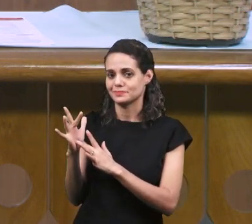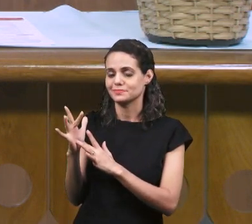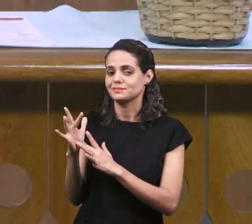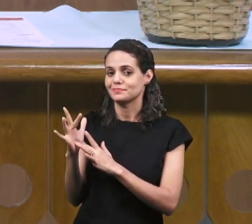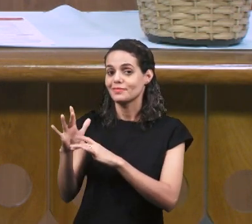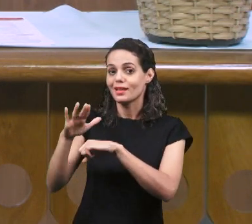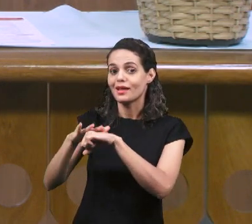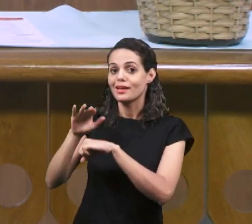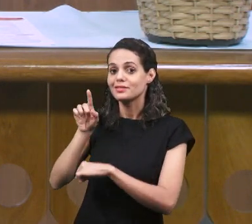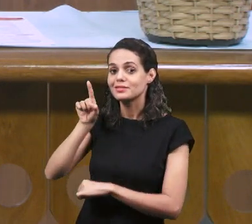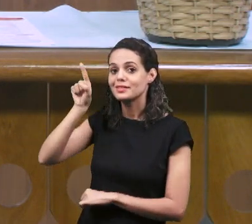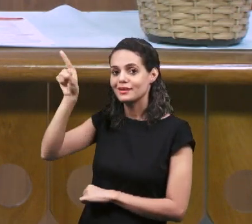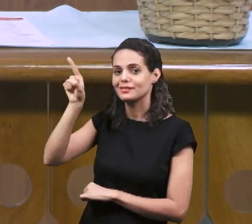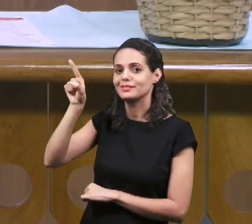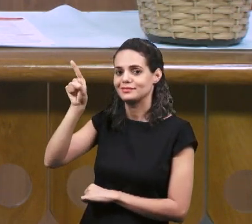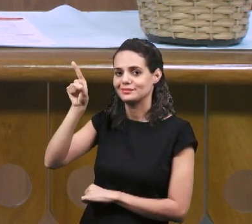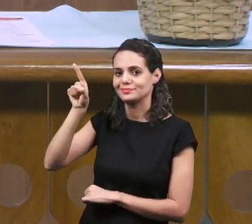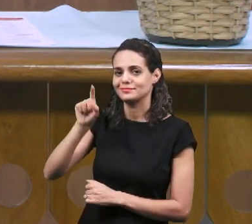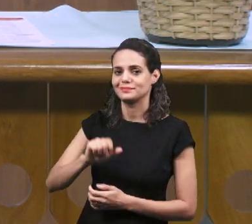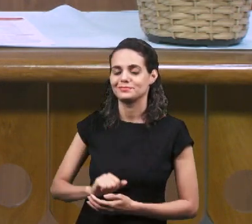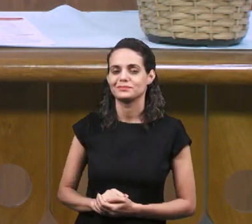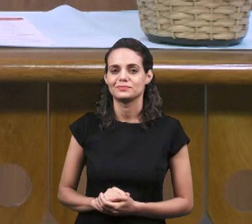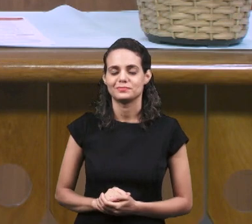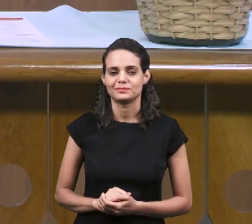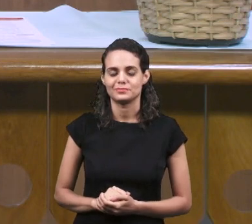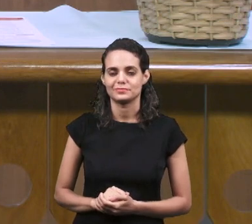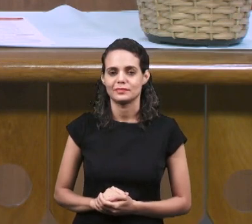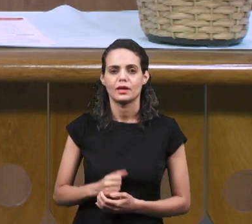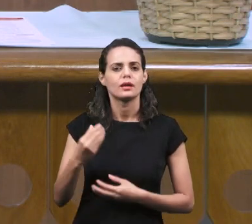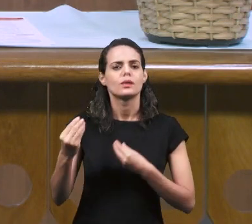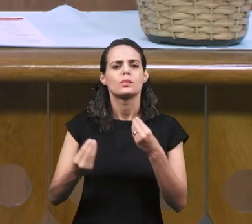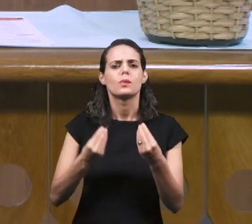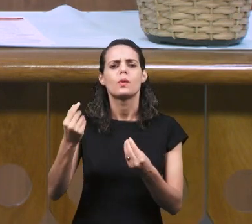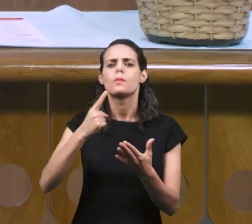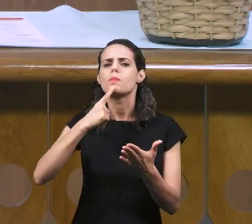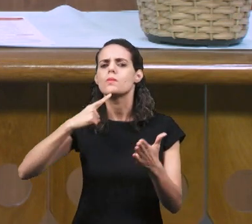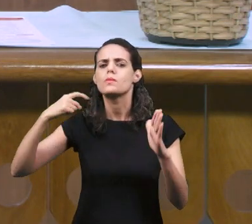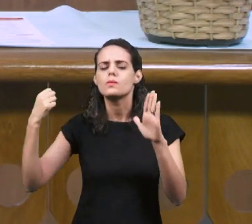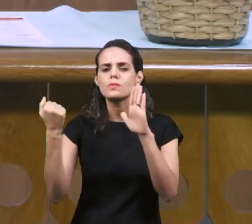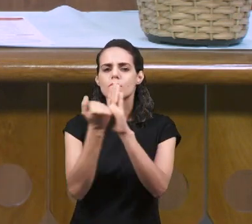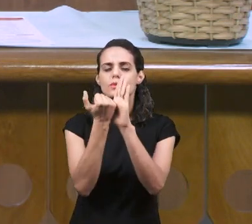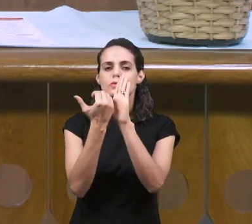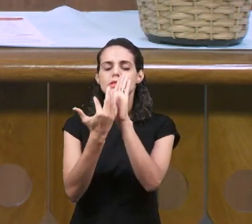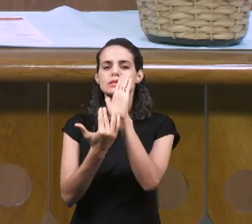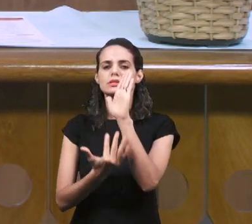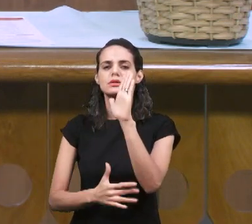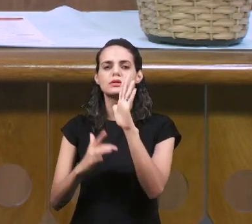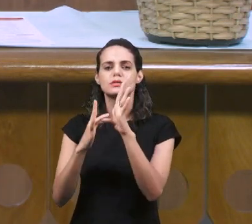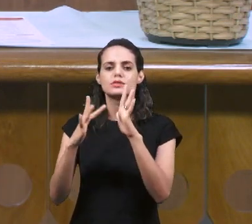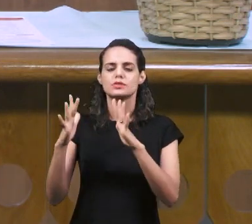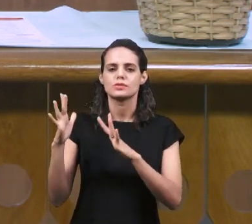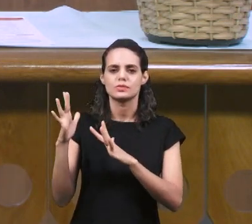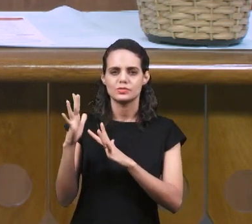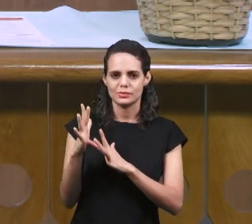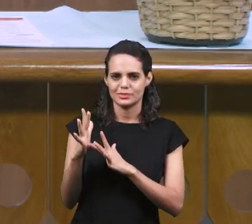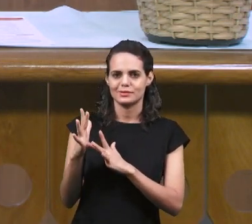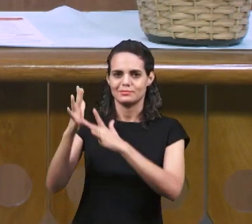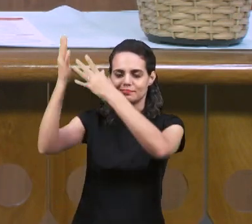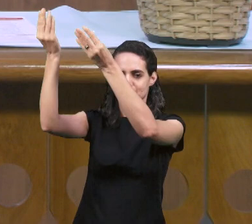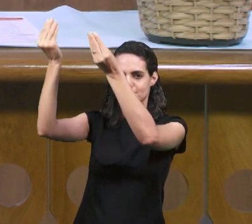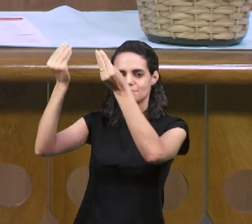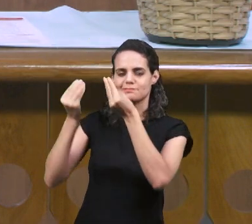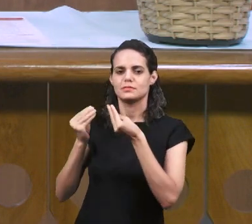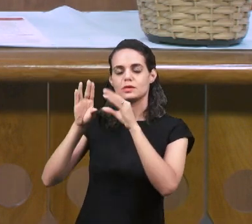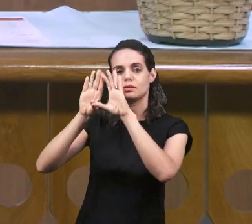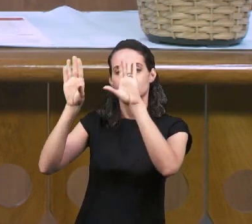par le sang, qui est la vie qu'il a versée, qu'il a portée l'éternité, la Pentecôte, c'est